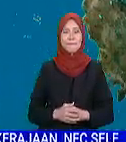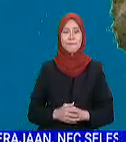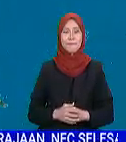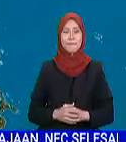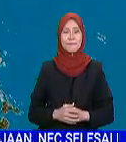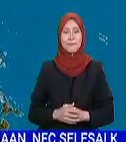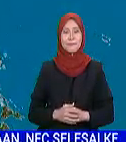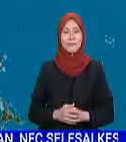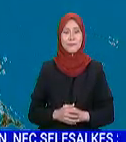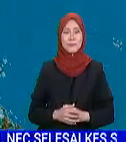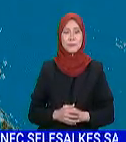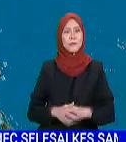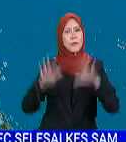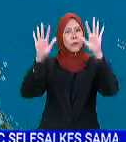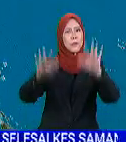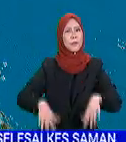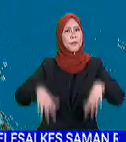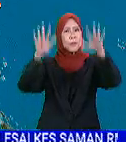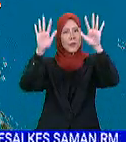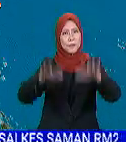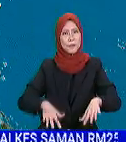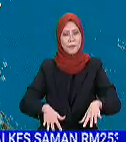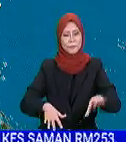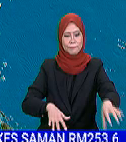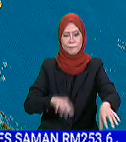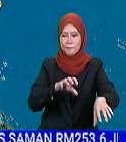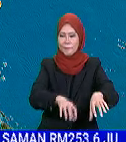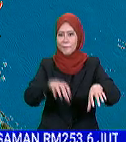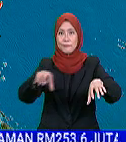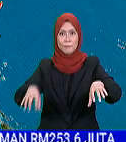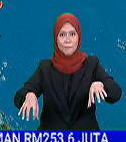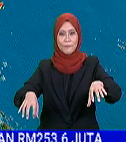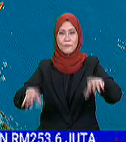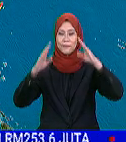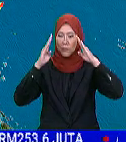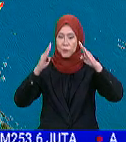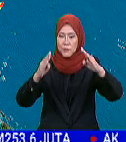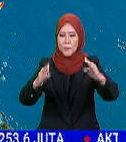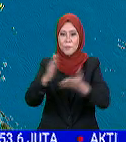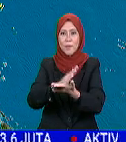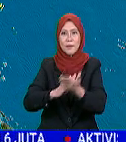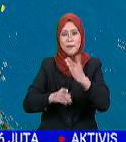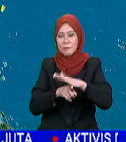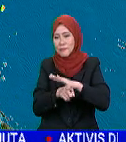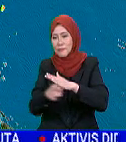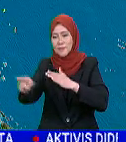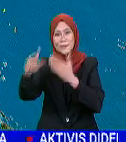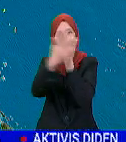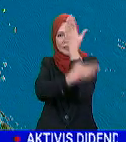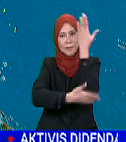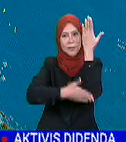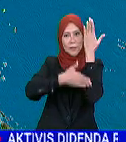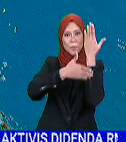Dapat diperhatikan ketika ini hujan lebat kini sedang berlaku di satu dua tempat, lebih tertumpu di bahagian pedalaman semenanjung,